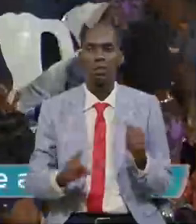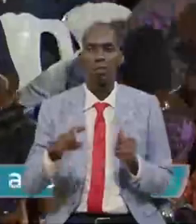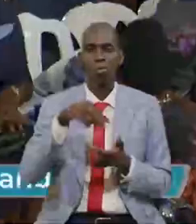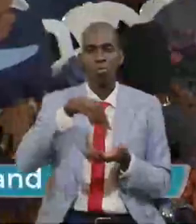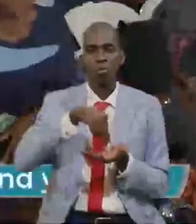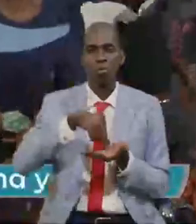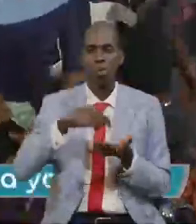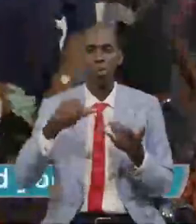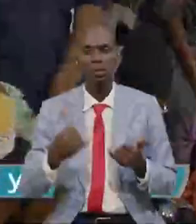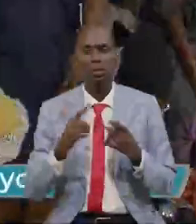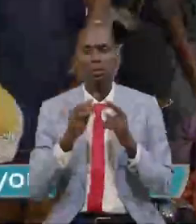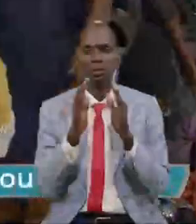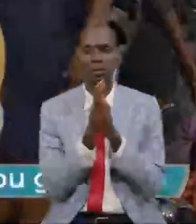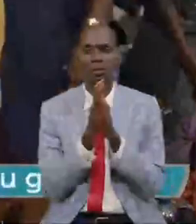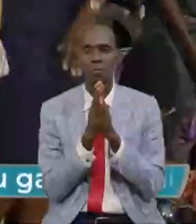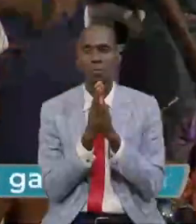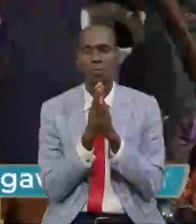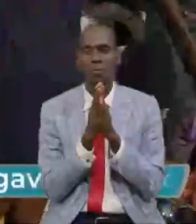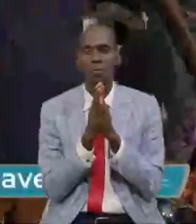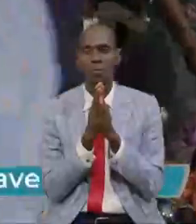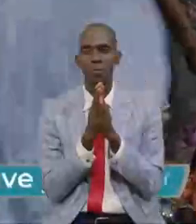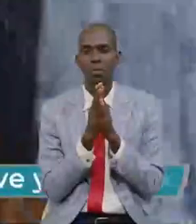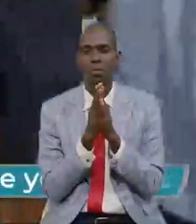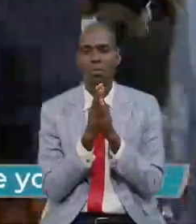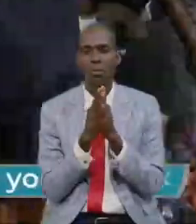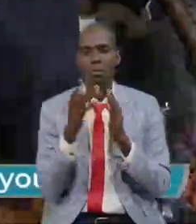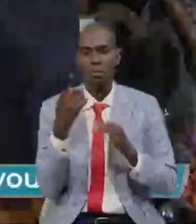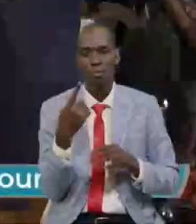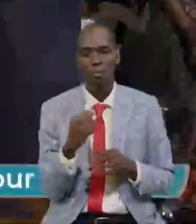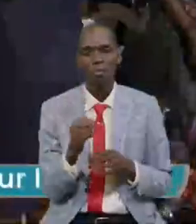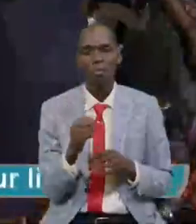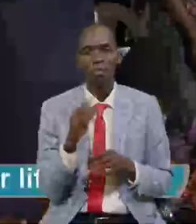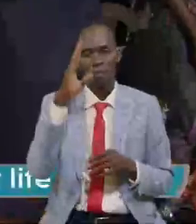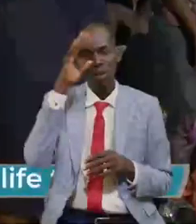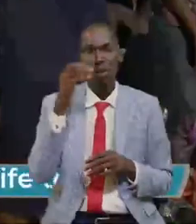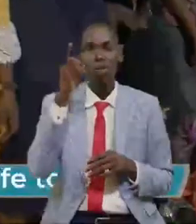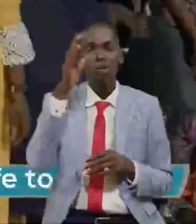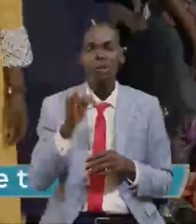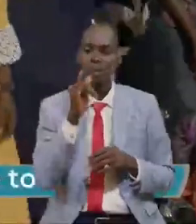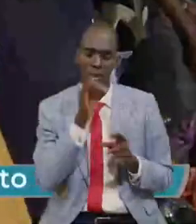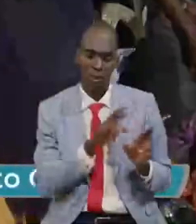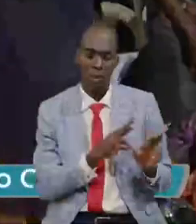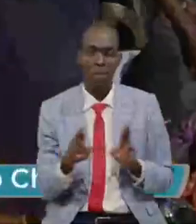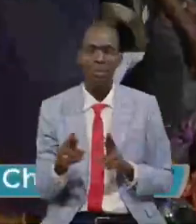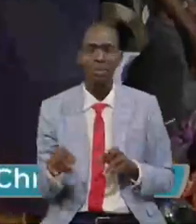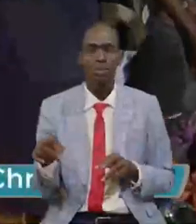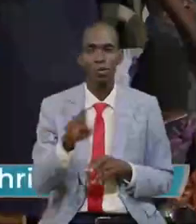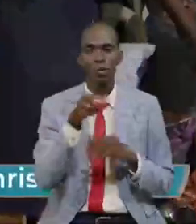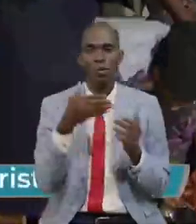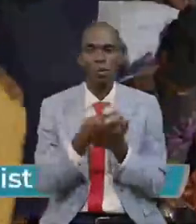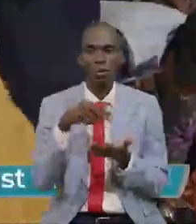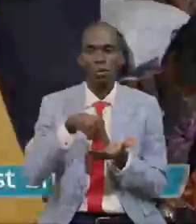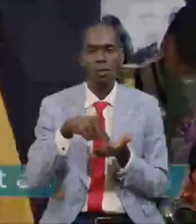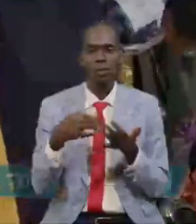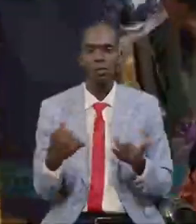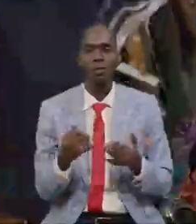Priez vous tenir debout tous. L'homme de Dieu est prêt. Tenons-nous tous debout.